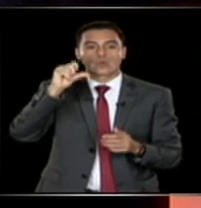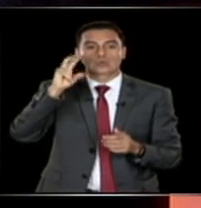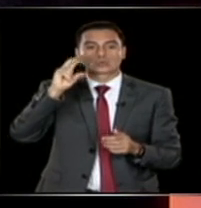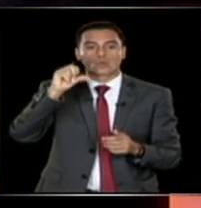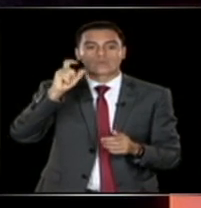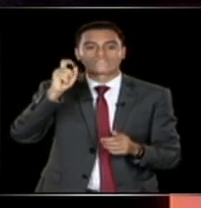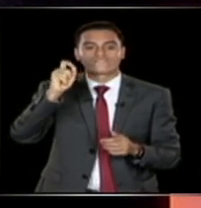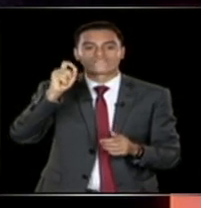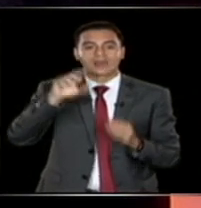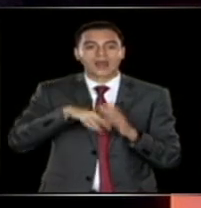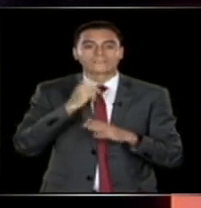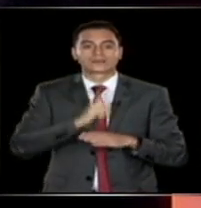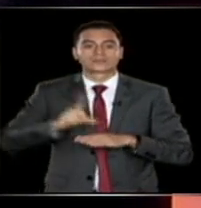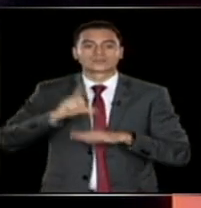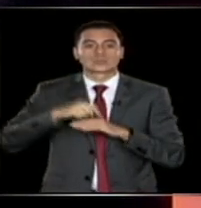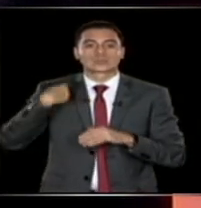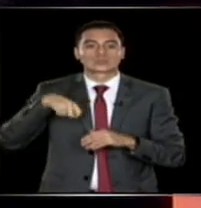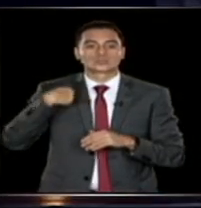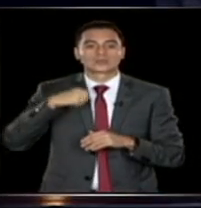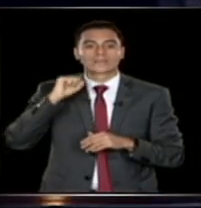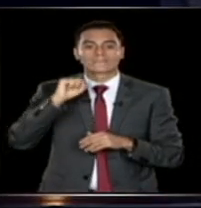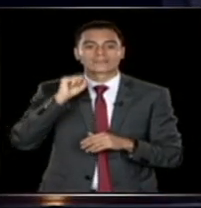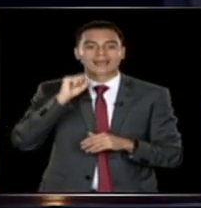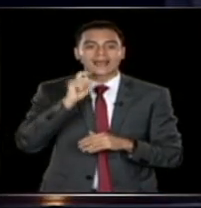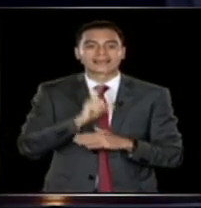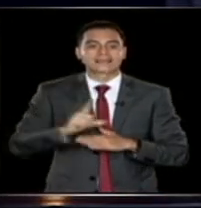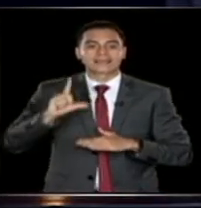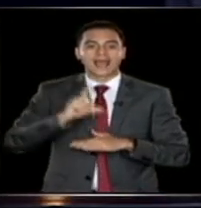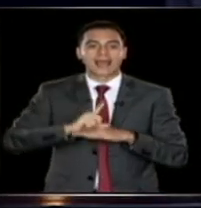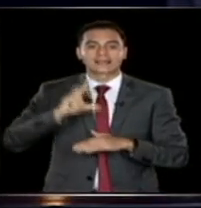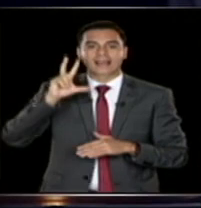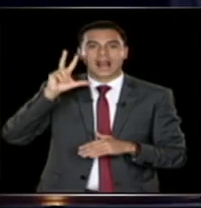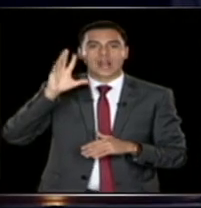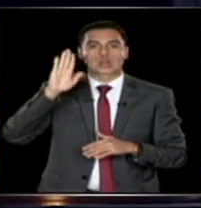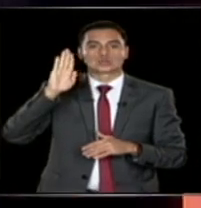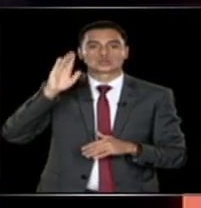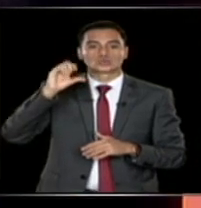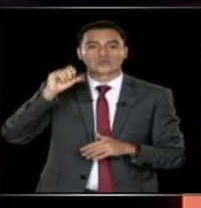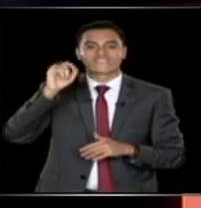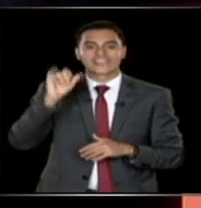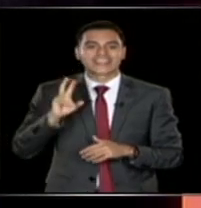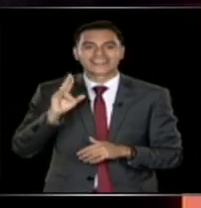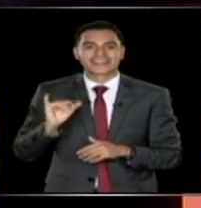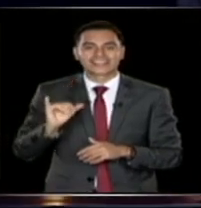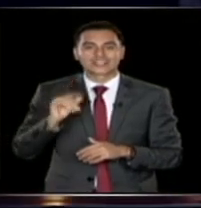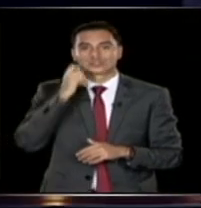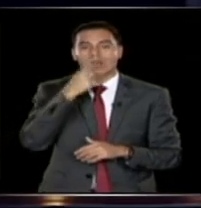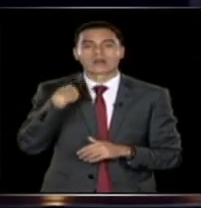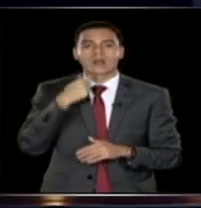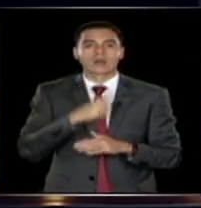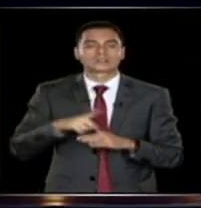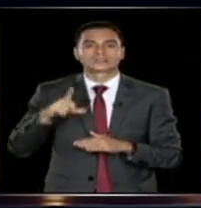مهلك. وزارة الدفاع. كان لازم تستنى شوي. وزارة